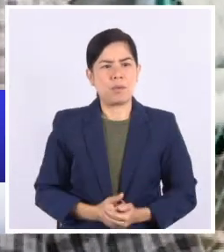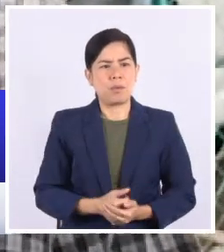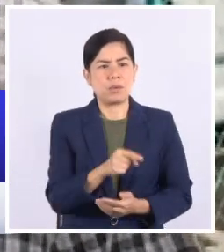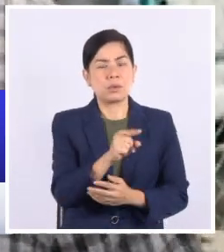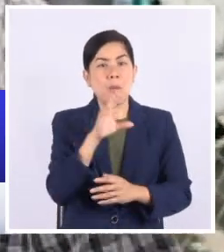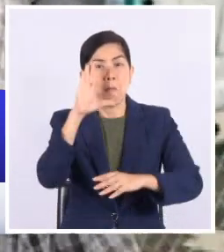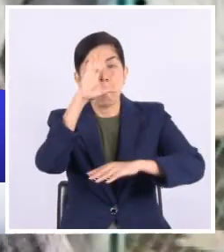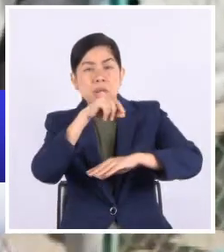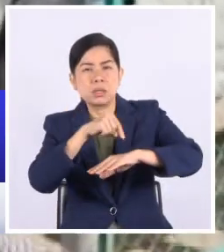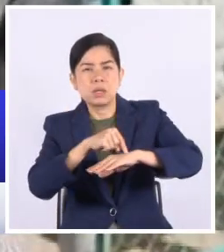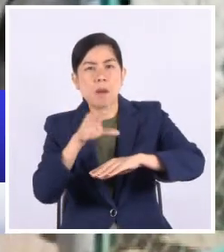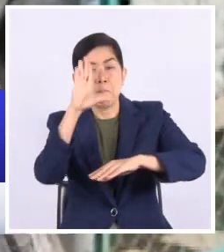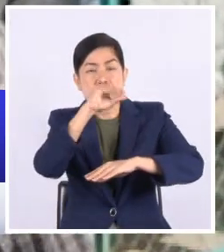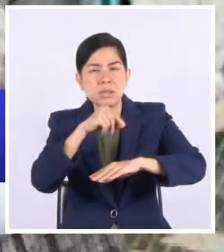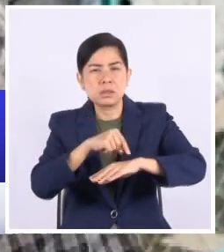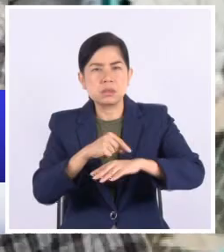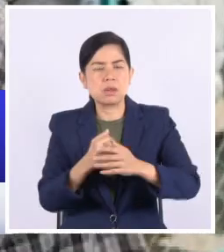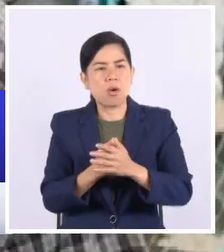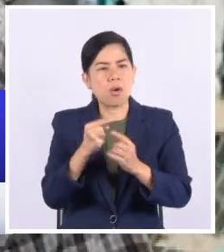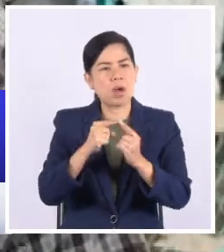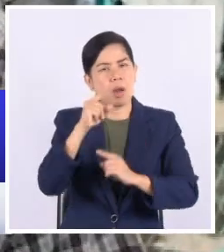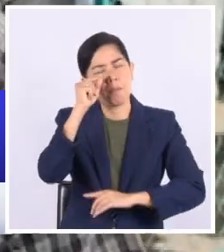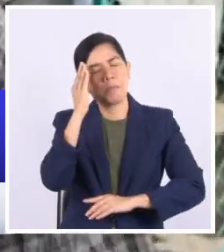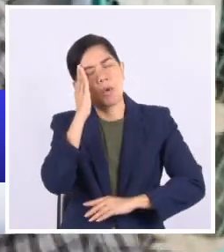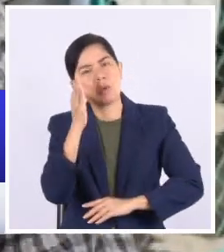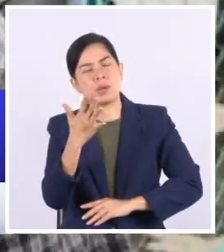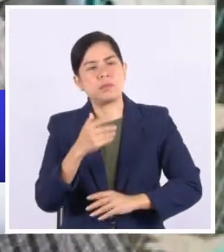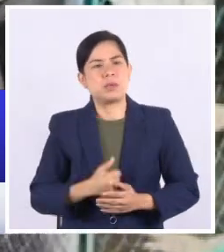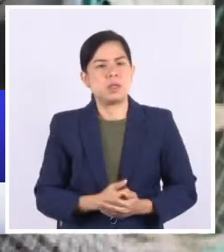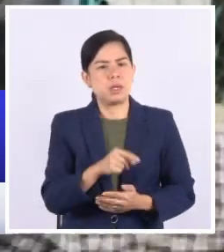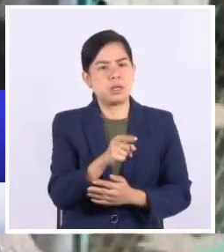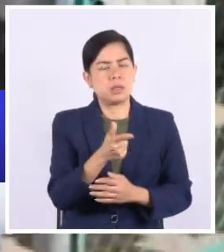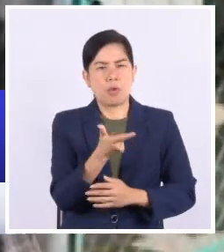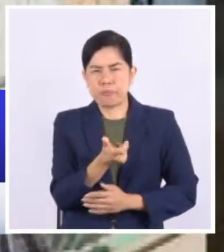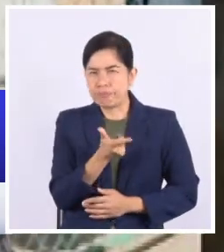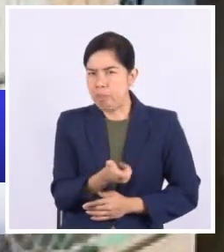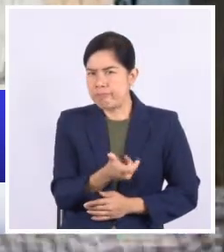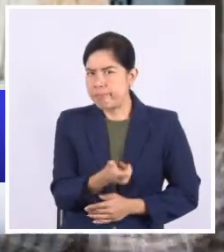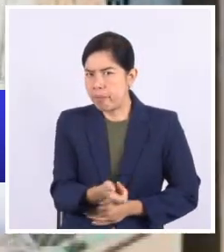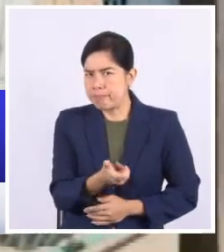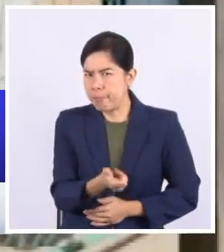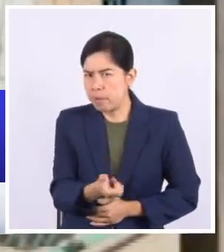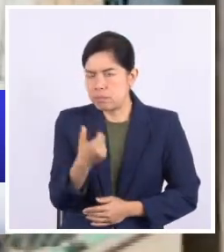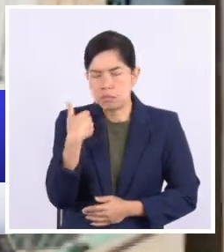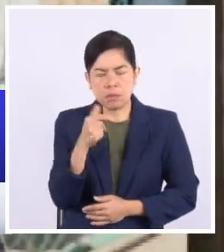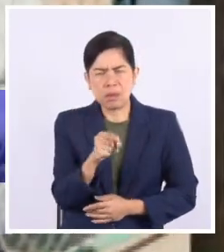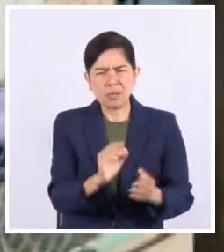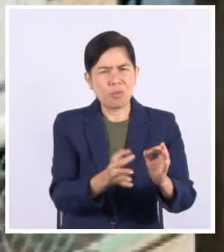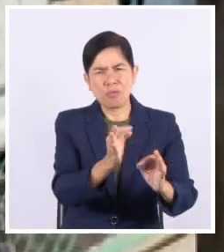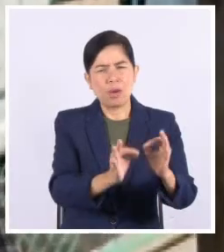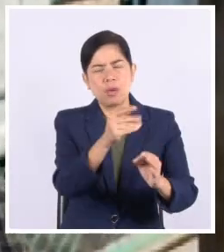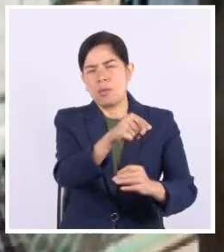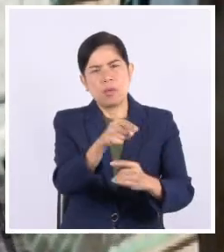เขาจะมีไฟแช็กอันเขาจะทำนู่นทำนี่รุ่นนั้นทีแล้วติดกระทะไหม้ทั้งอะไรดีไม่ไหม้บ้านลูกมันหนีนะมันกลั